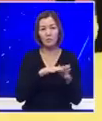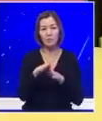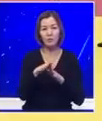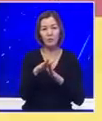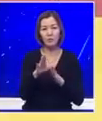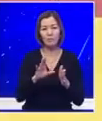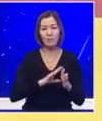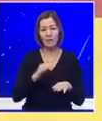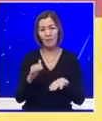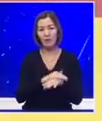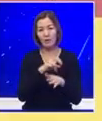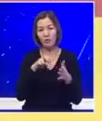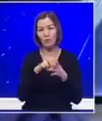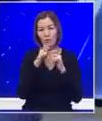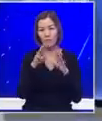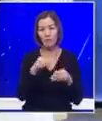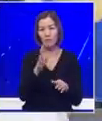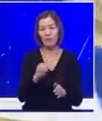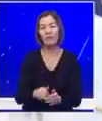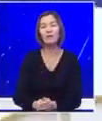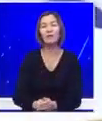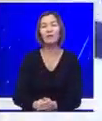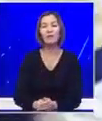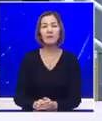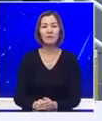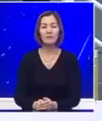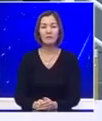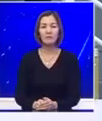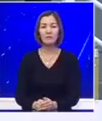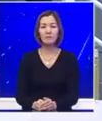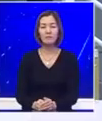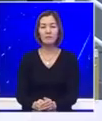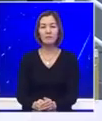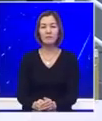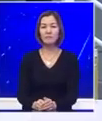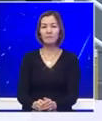медаль және мақтау қағаздарымен марапатталады. Жарқын Нұрланұлы, Жай Құрманбаев, Жетісу телеарнасы.